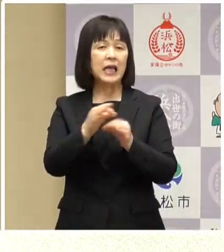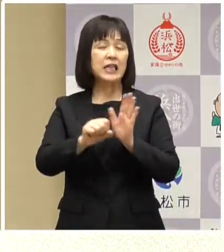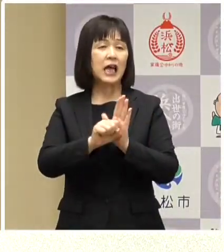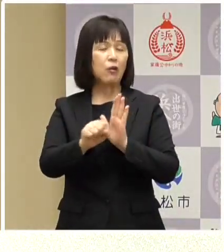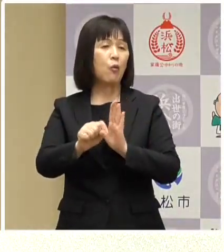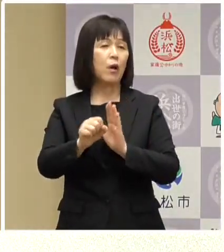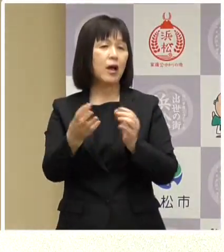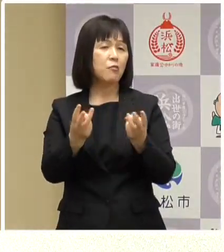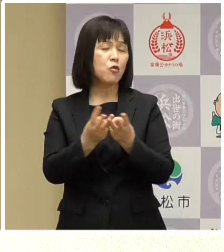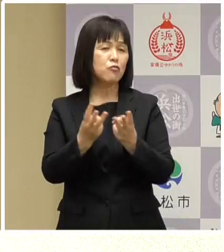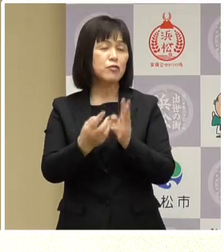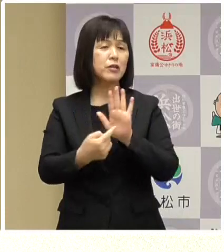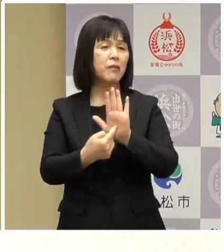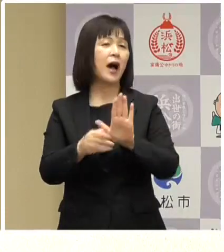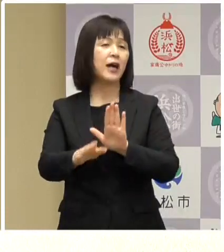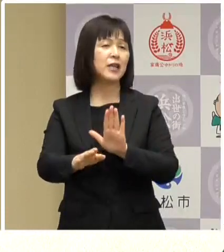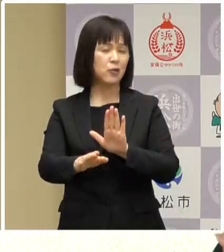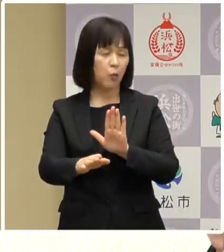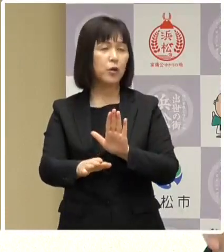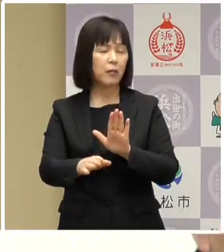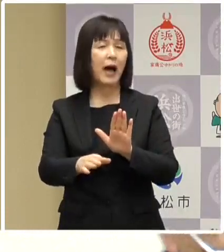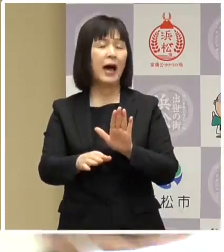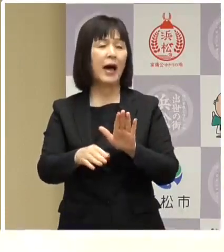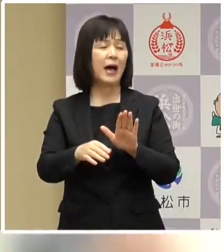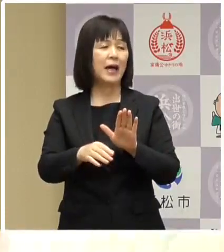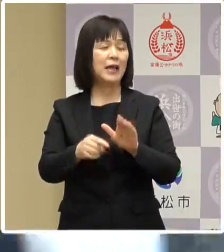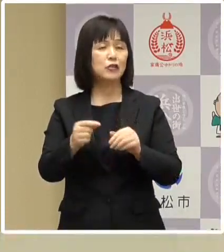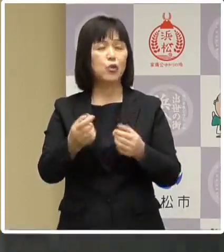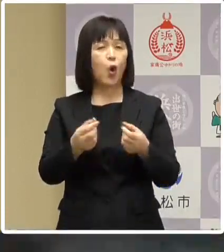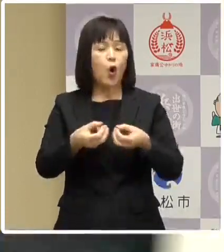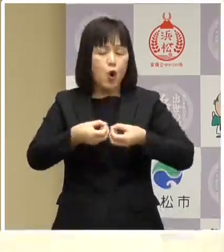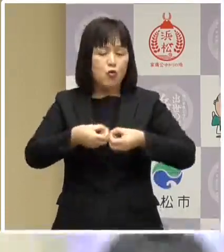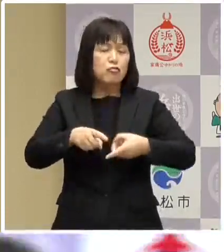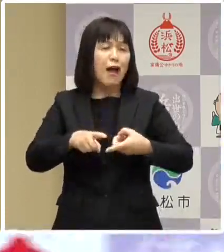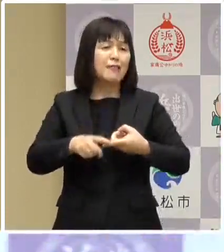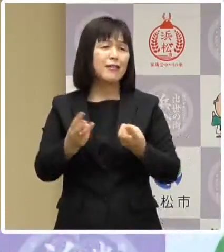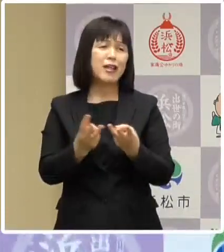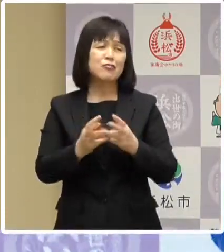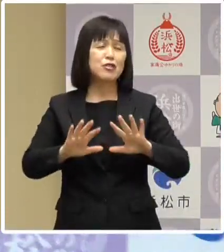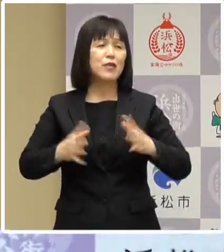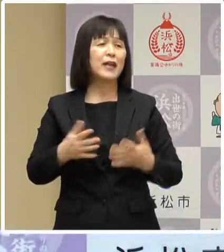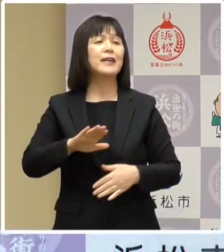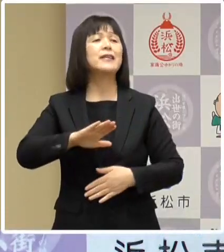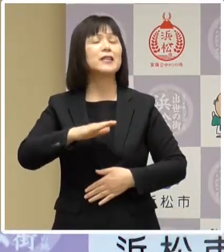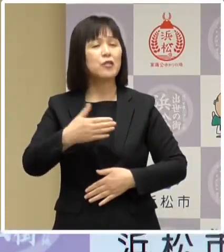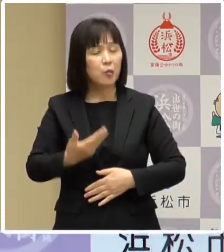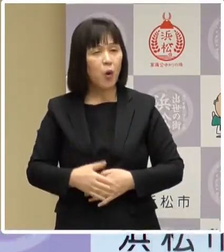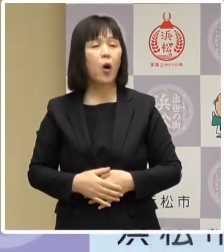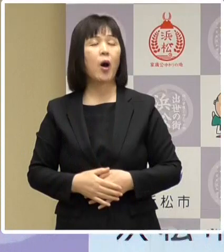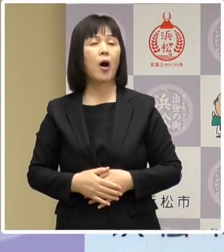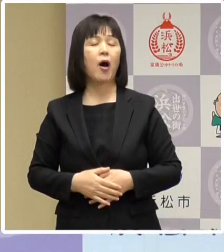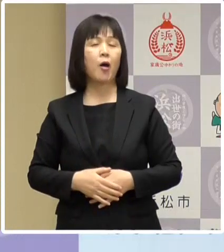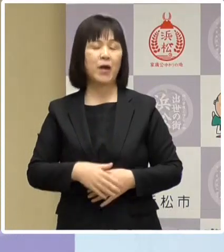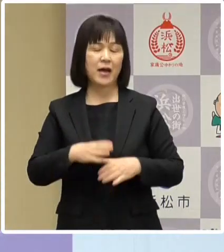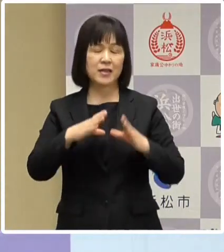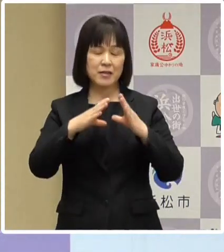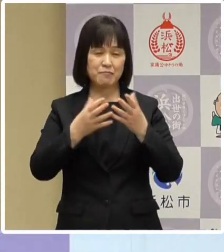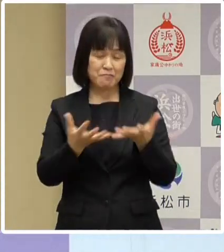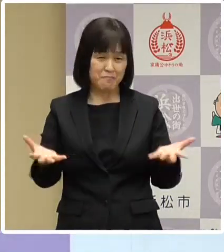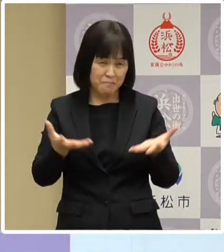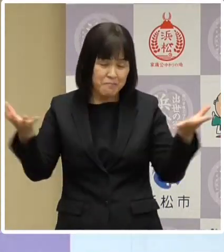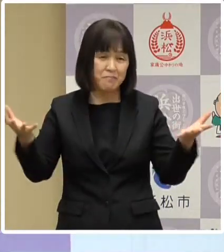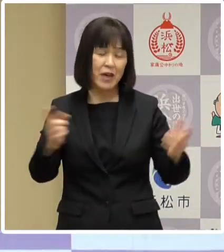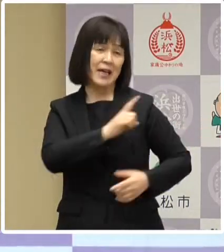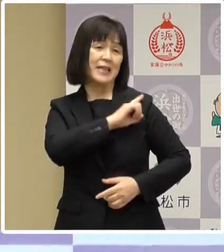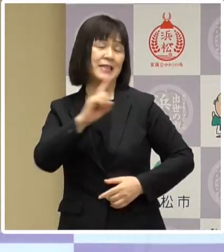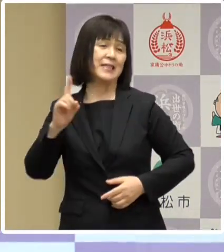で、 はい、ちょっと確認します。 かなり、すみません、今手元に数字持ち合わせておりませんけれども、かなりやっぱり